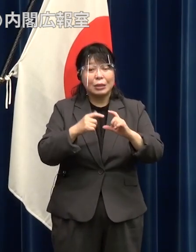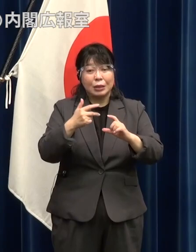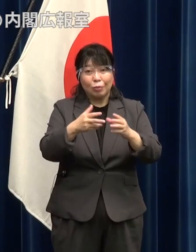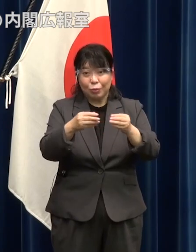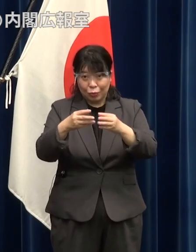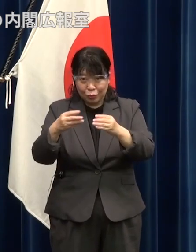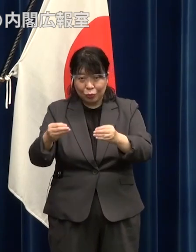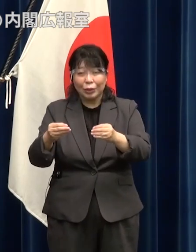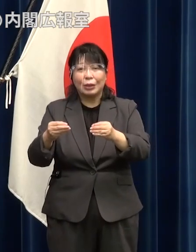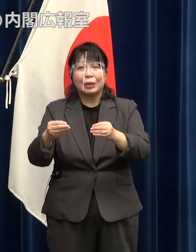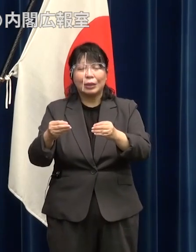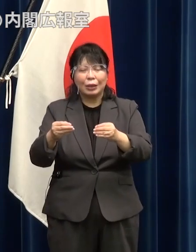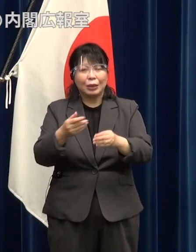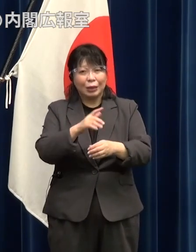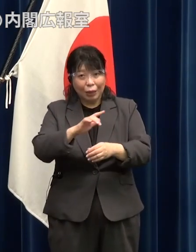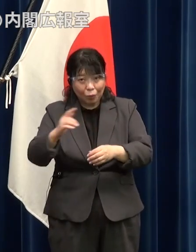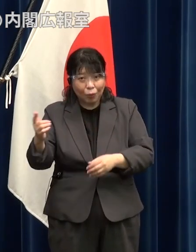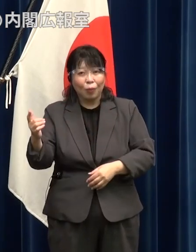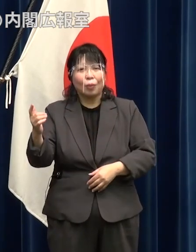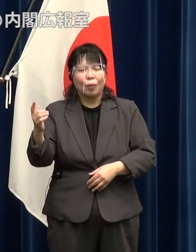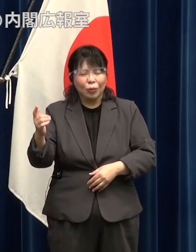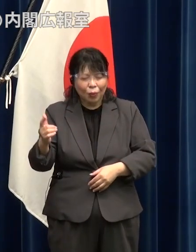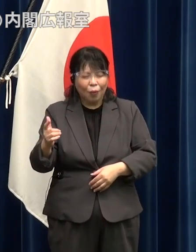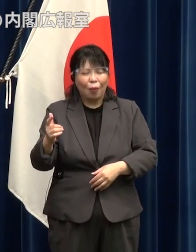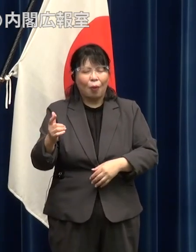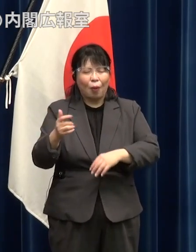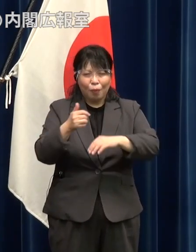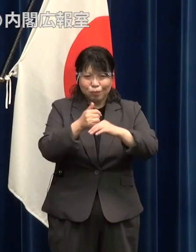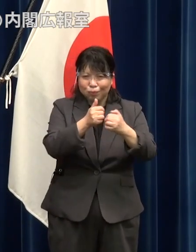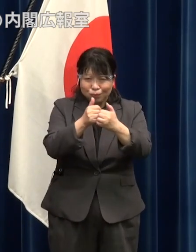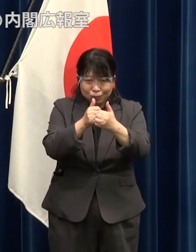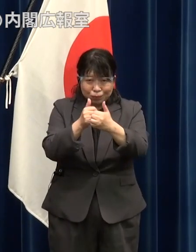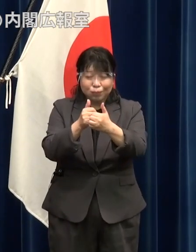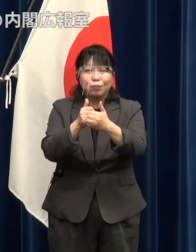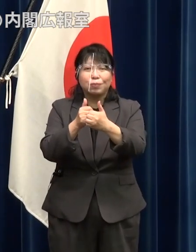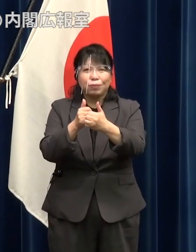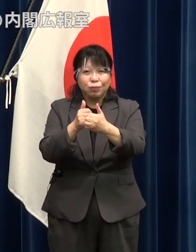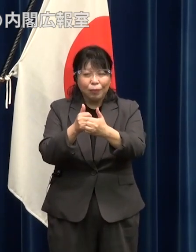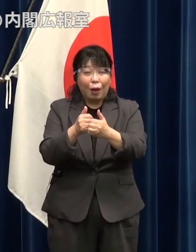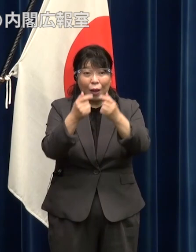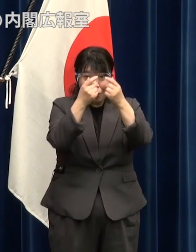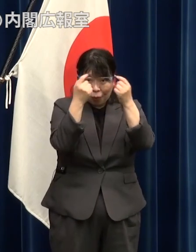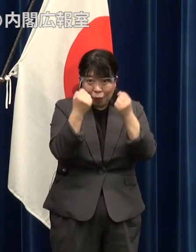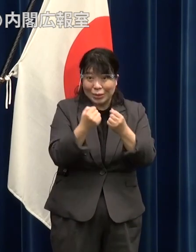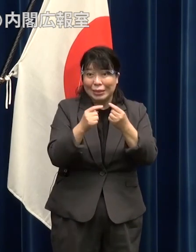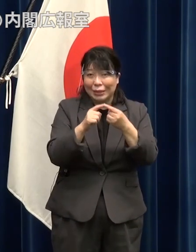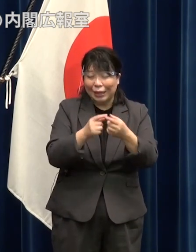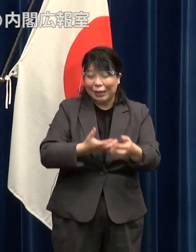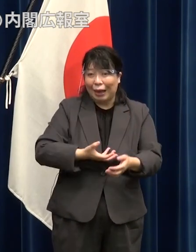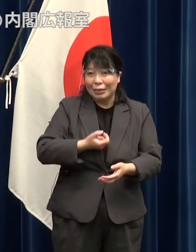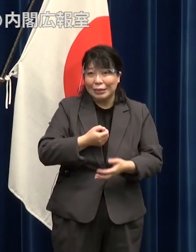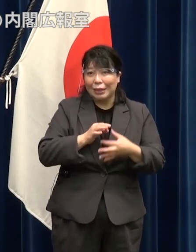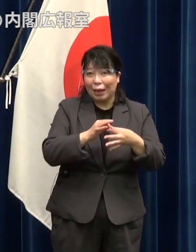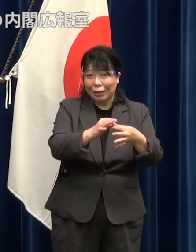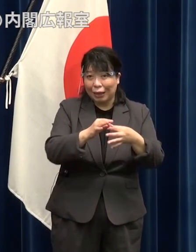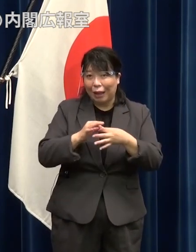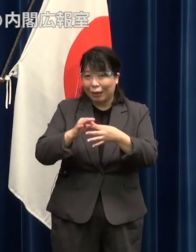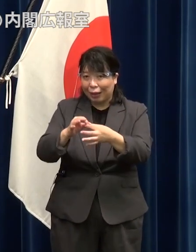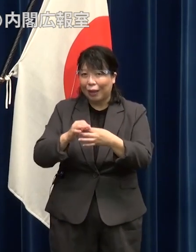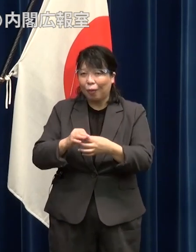に議論を重ねながらまた各国首脳との個人的な信頼関係をベースにし